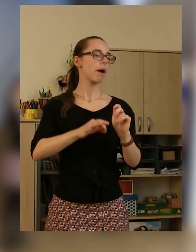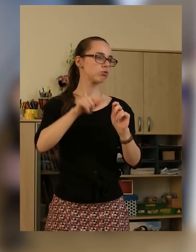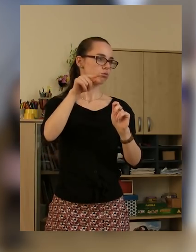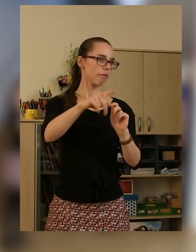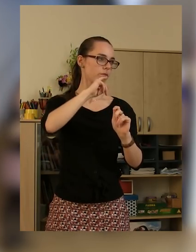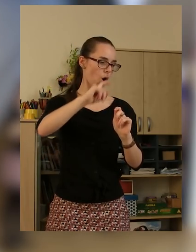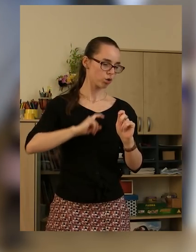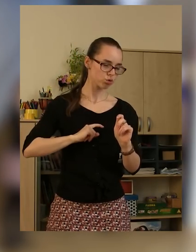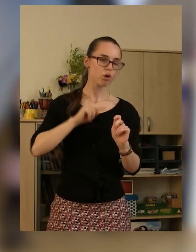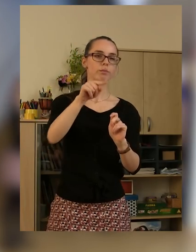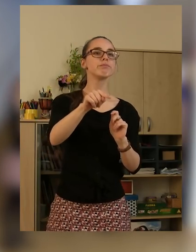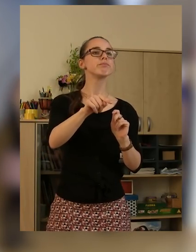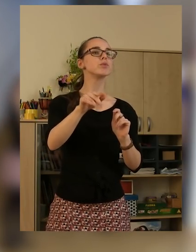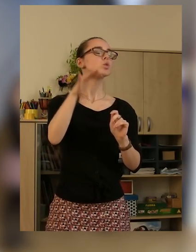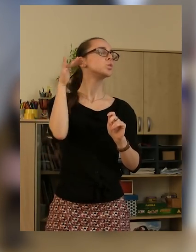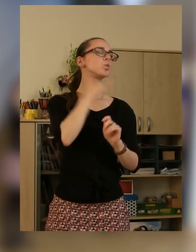samozřejmě miloval